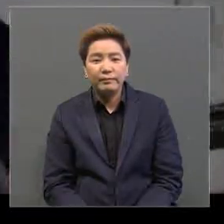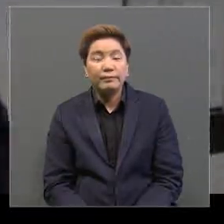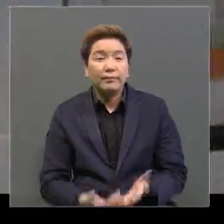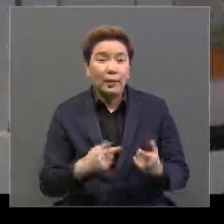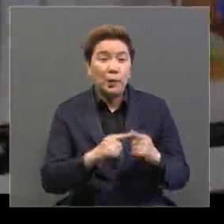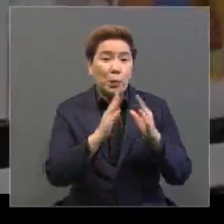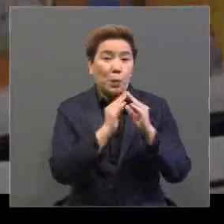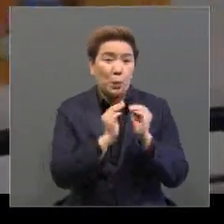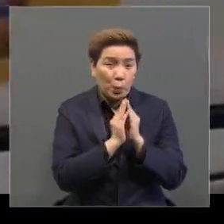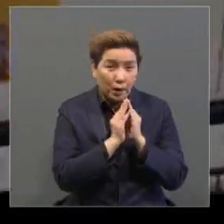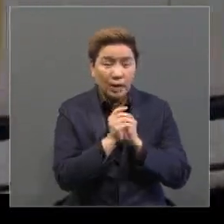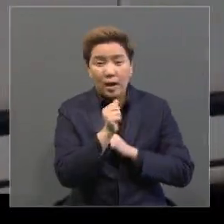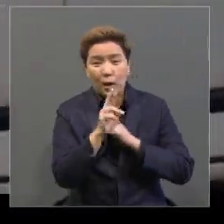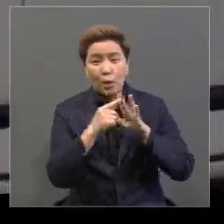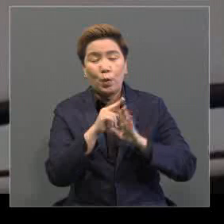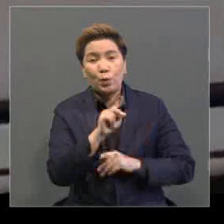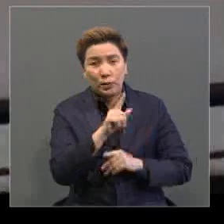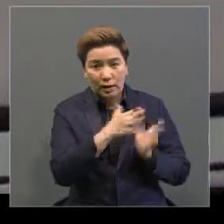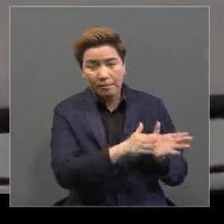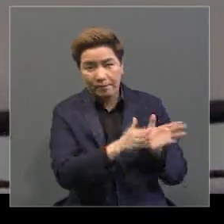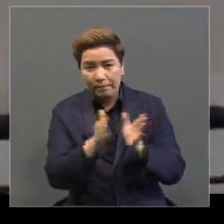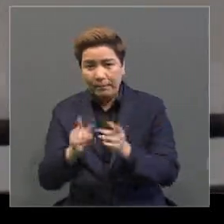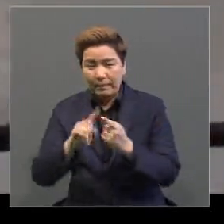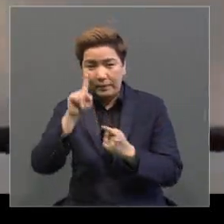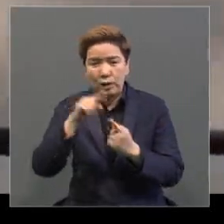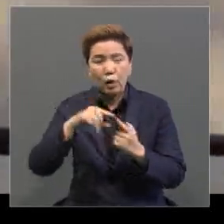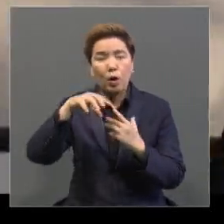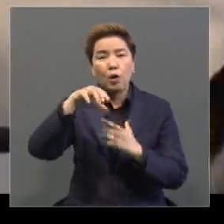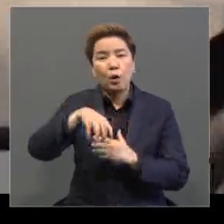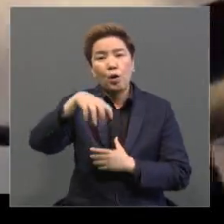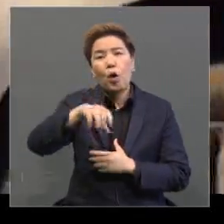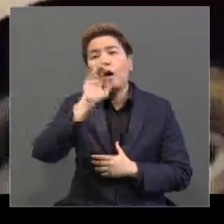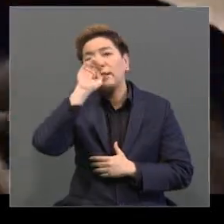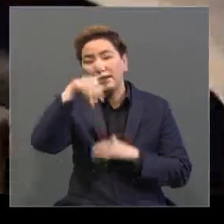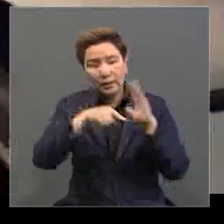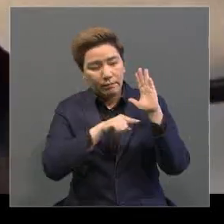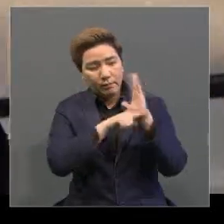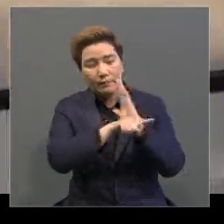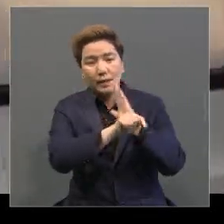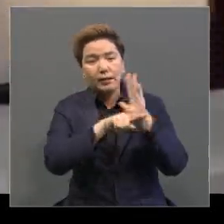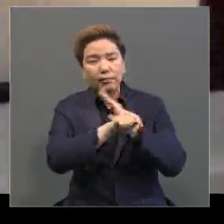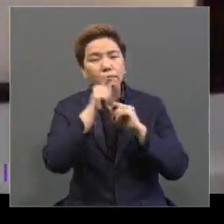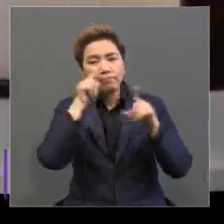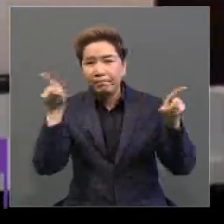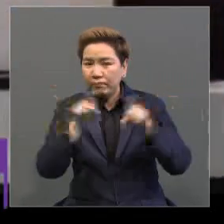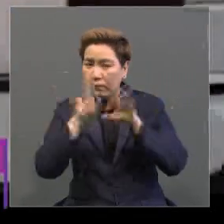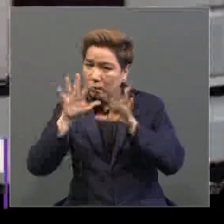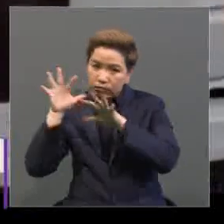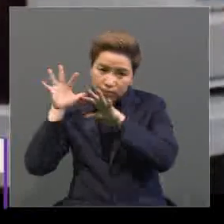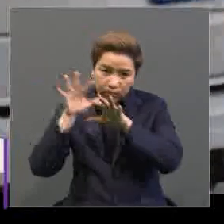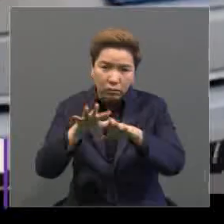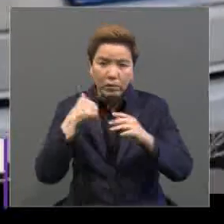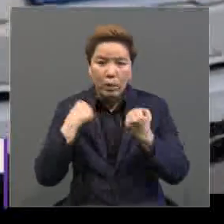วัดที่วัดอรุณว่าคือคักแล้วนะครับพาคุณผู้ชมไปดูที่บรรยากาศที่เกาะช้างจังหวัดตราดไม่แพ้กันนะครับเพราะว่า